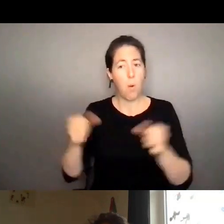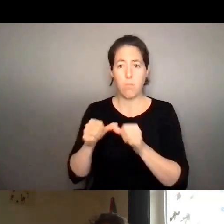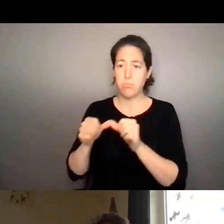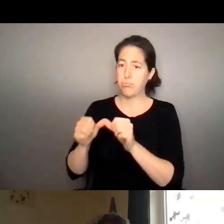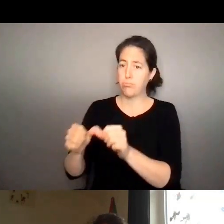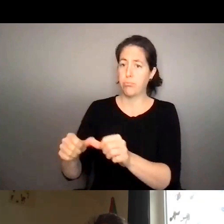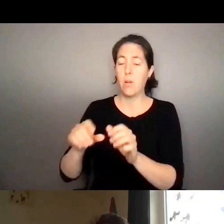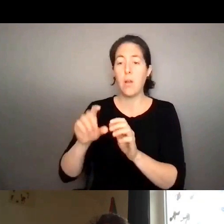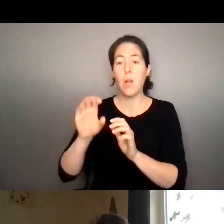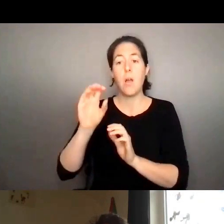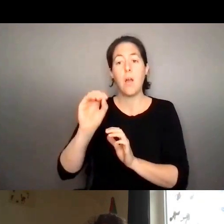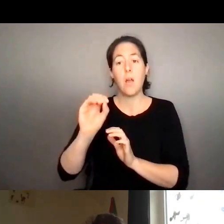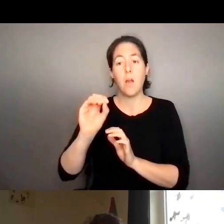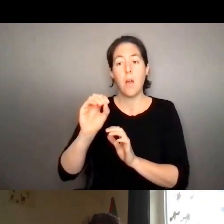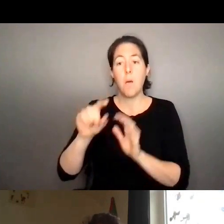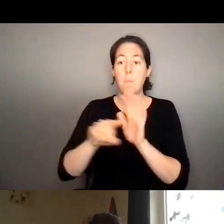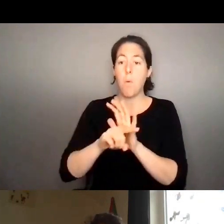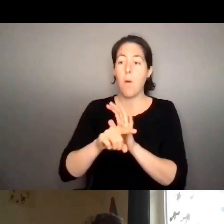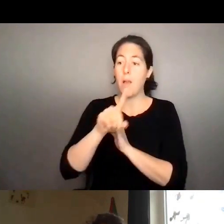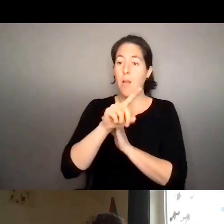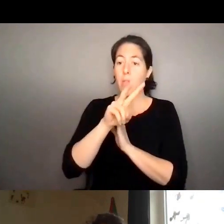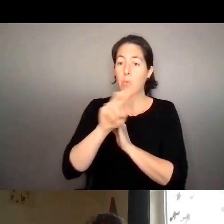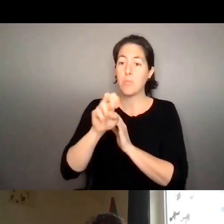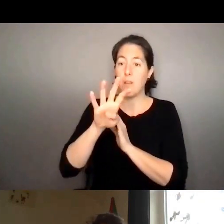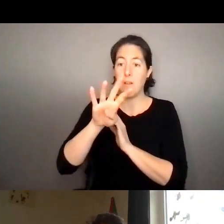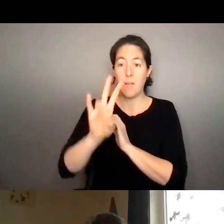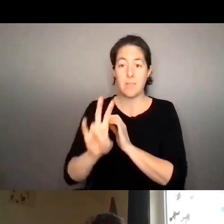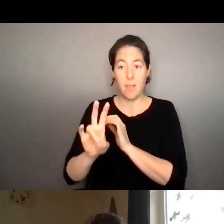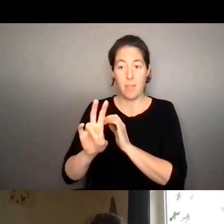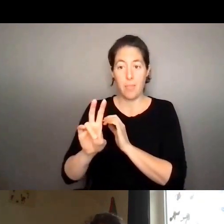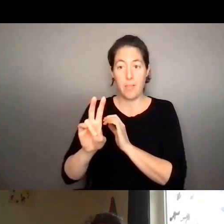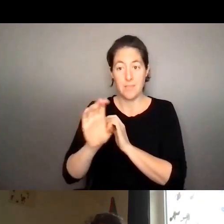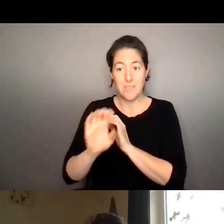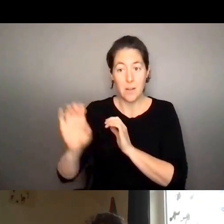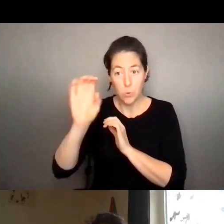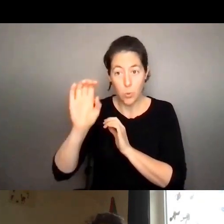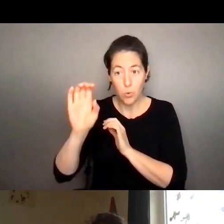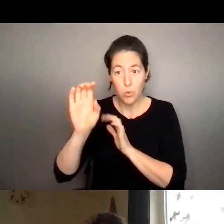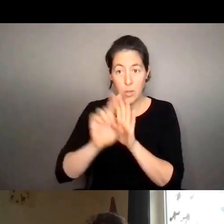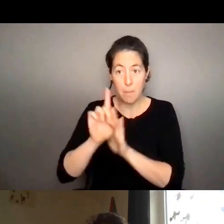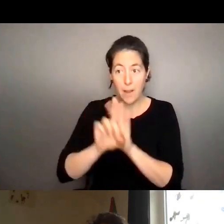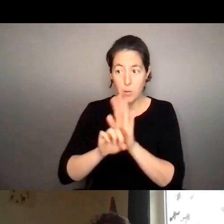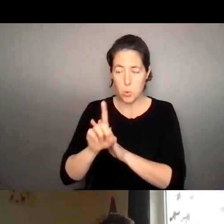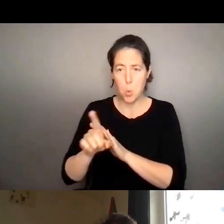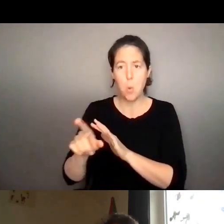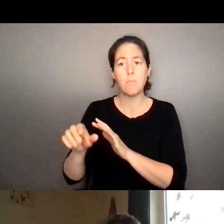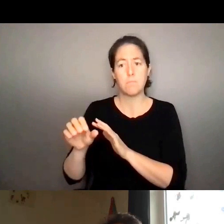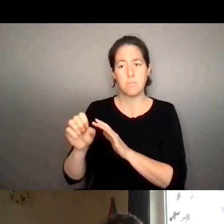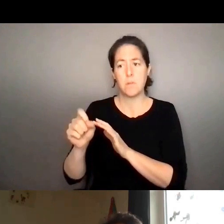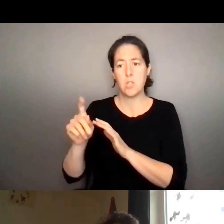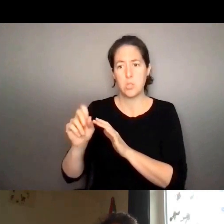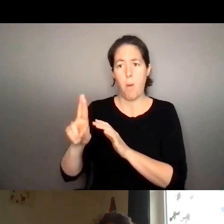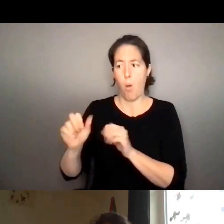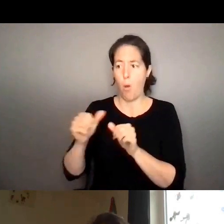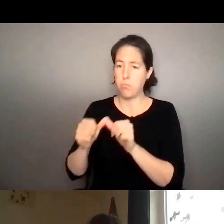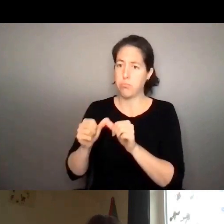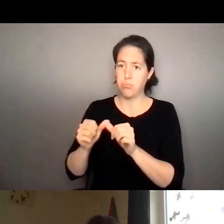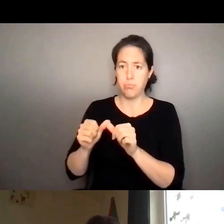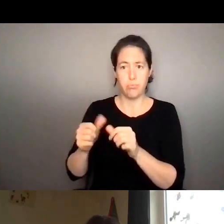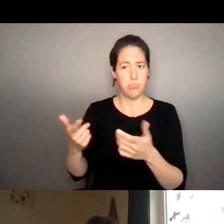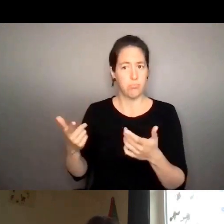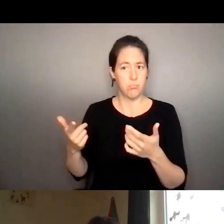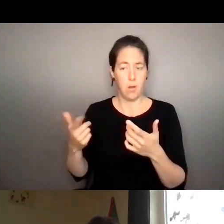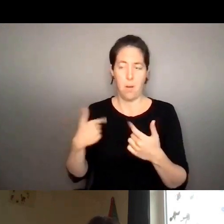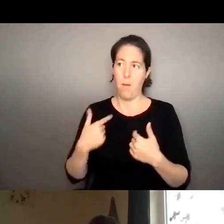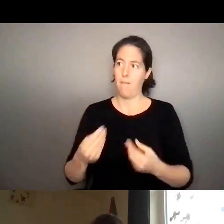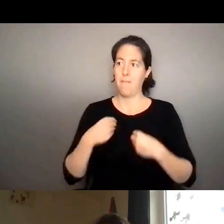degré Kelvin, à moins 247 degrés Celsius, les spores vont quand même résister. Ça, moi, ça me fait très plaisir parce